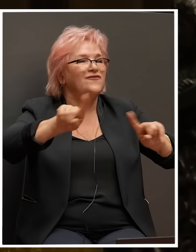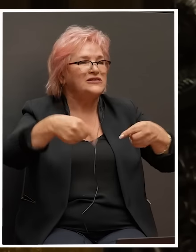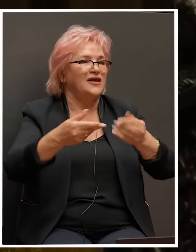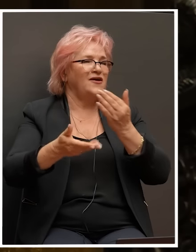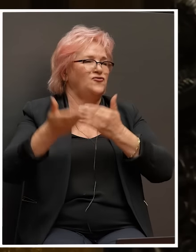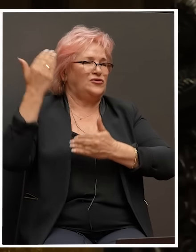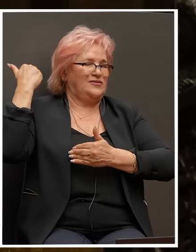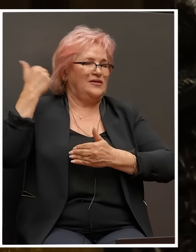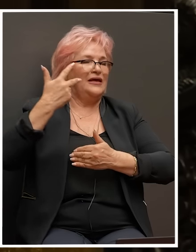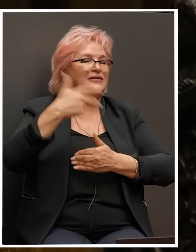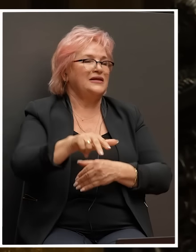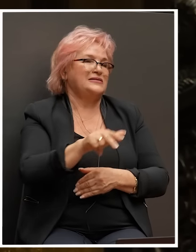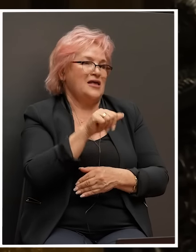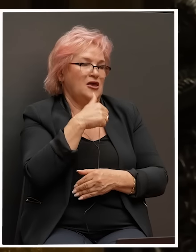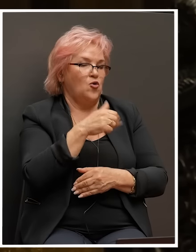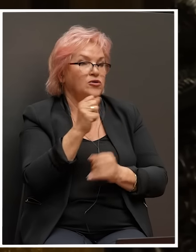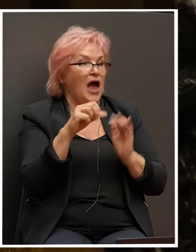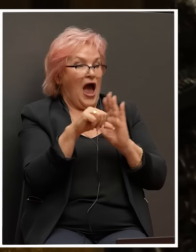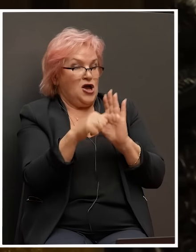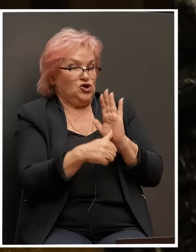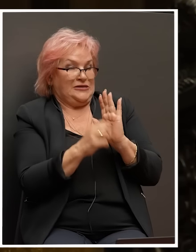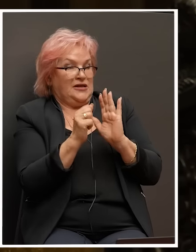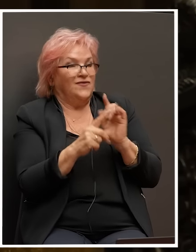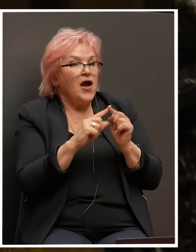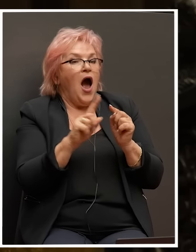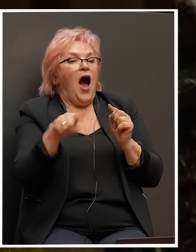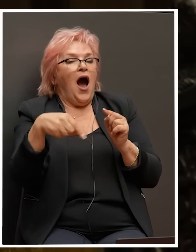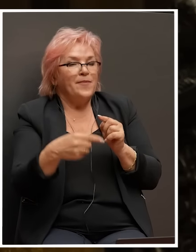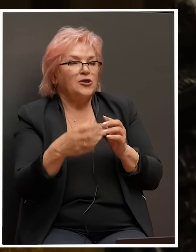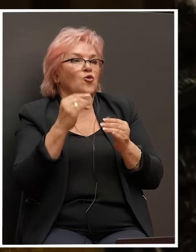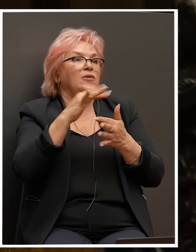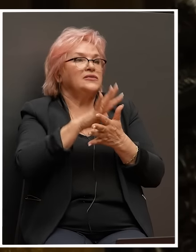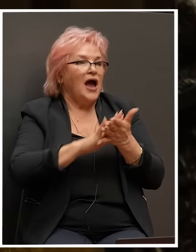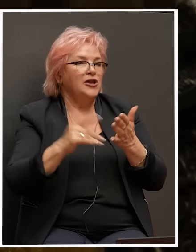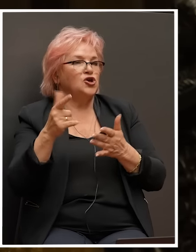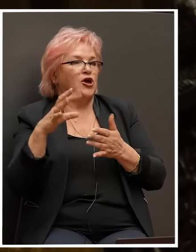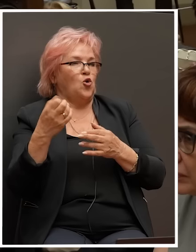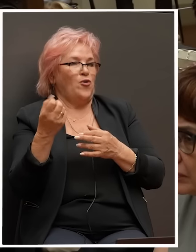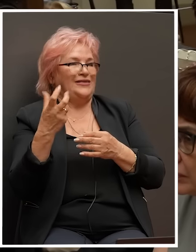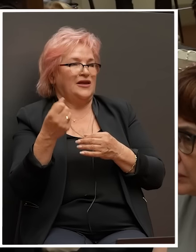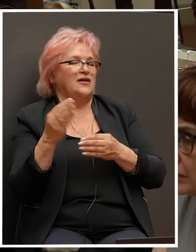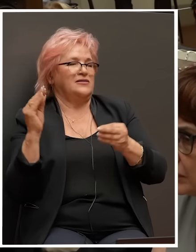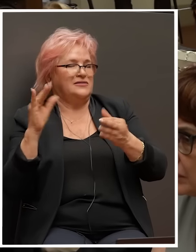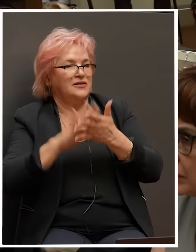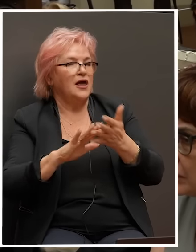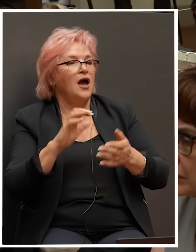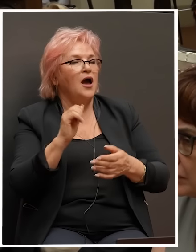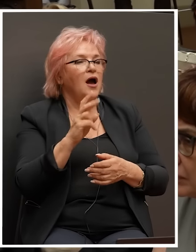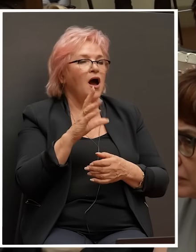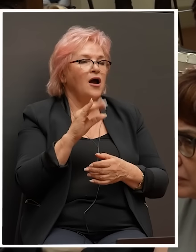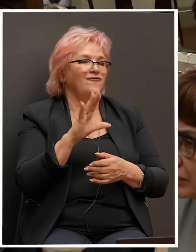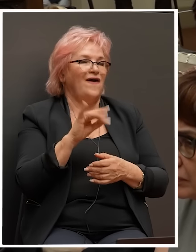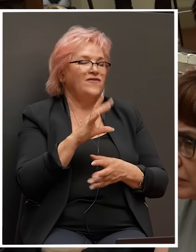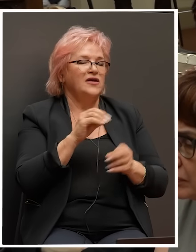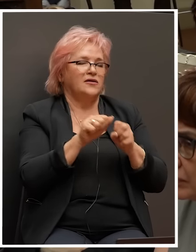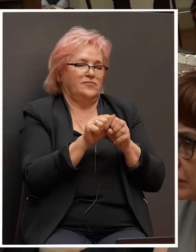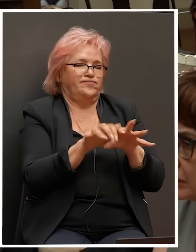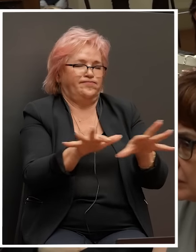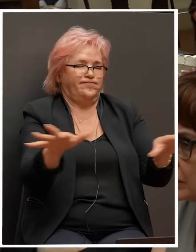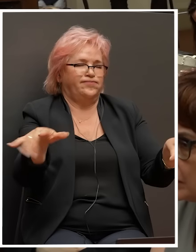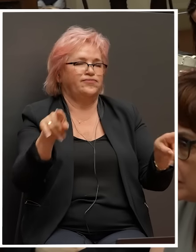раньше, в 30-е годы века, 16 века, и потом доводит до ума Григорий XIII как раз. Это акведук Аква Вирги, от него питаются фонтаны,